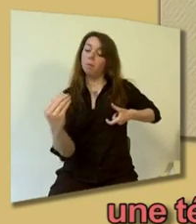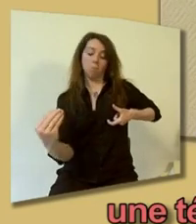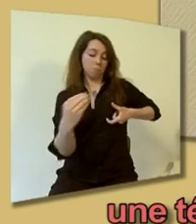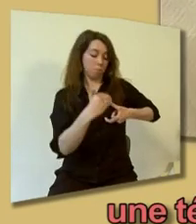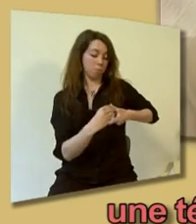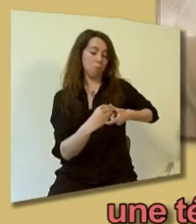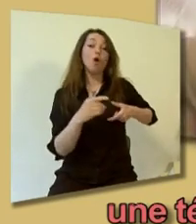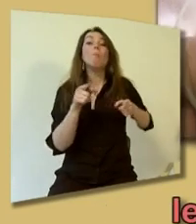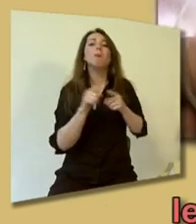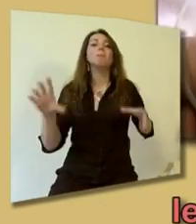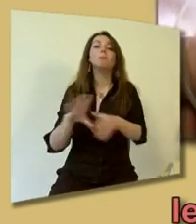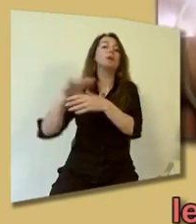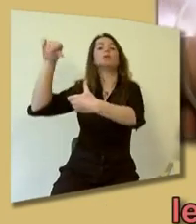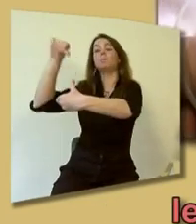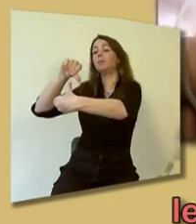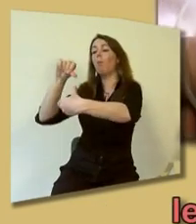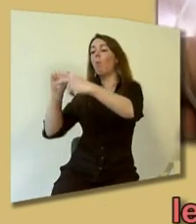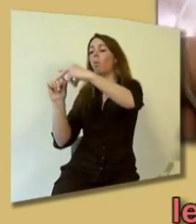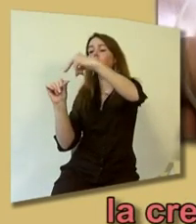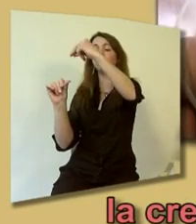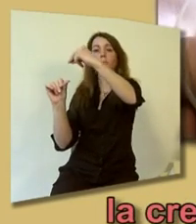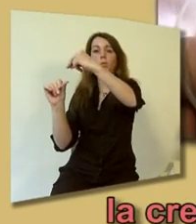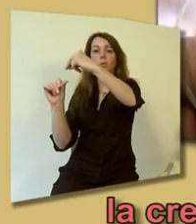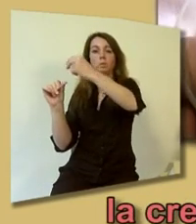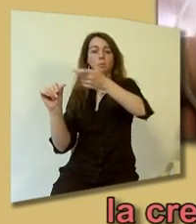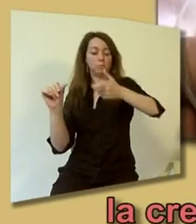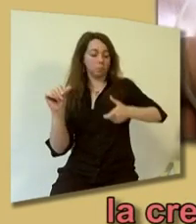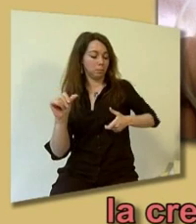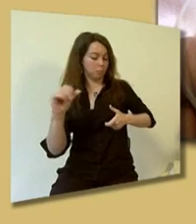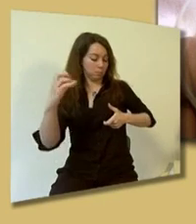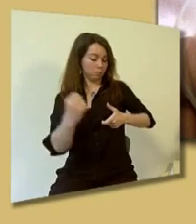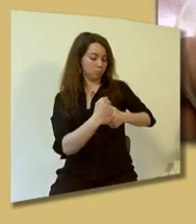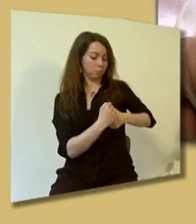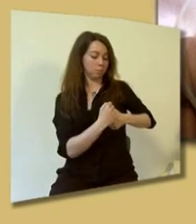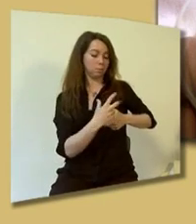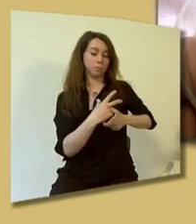une tétine de biberon, le temps que la crevasse guérisse.